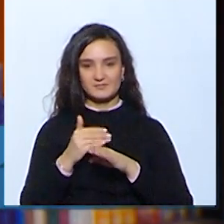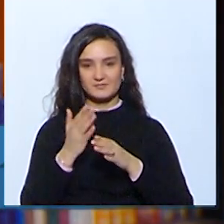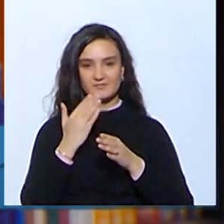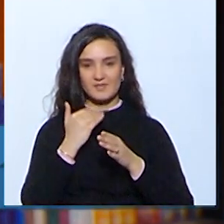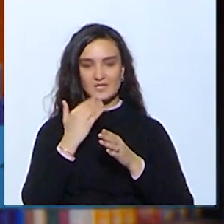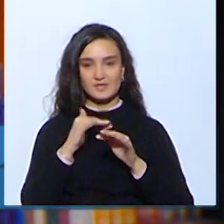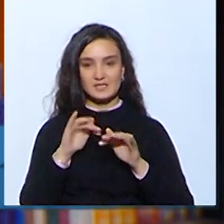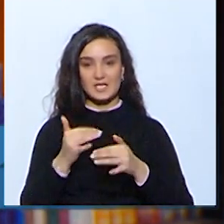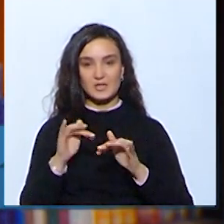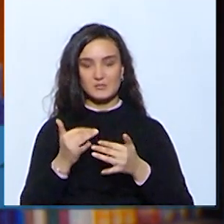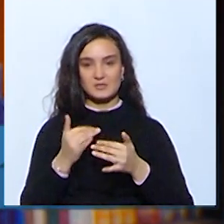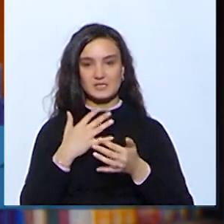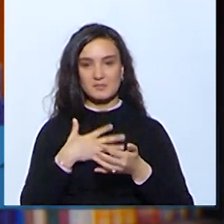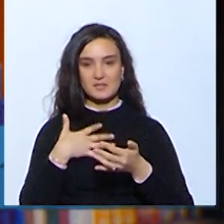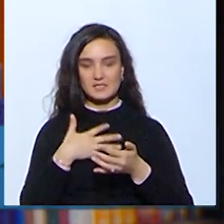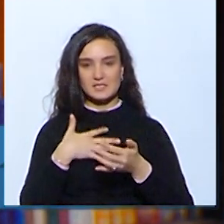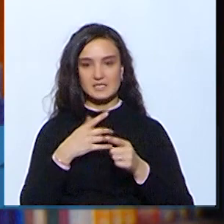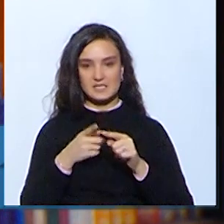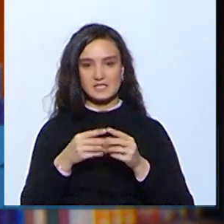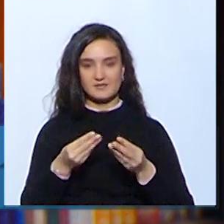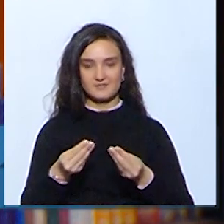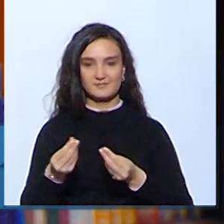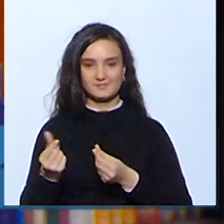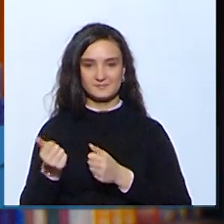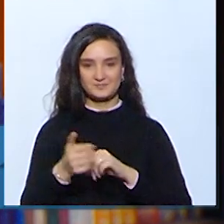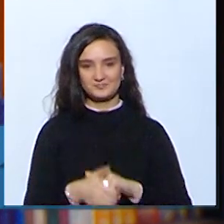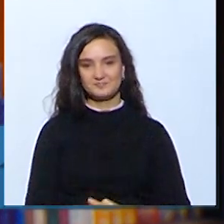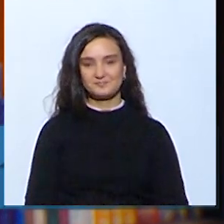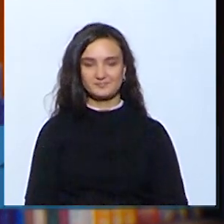ადვილად დაღლილობასაც და დეპრესიასაც ესეც ამის საწინააღმდეგო ნაბიჯი იქნება, მე მგონი.